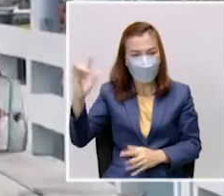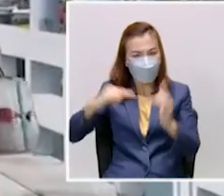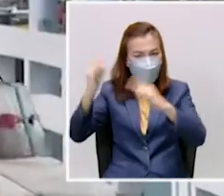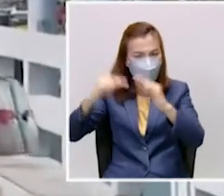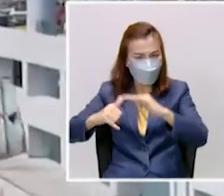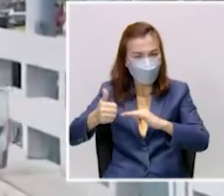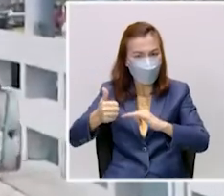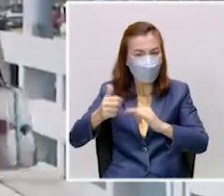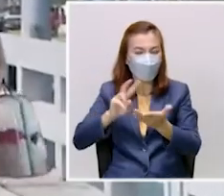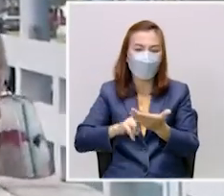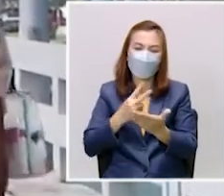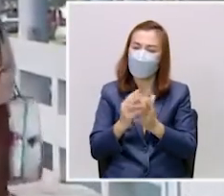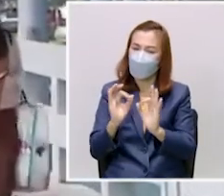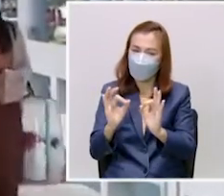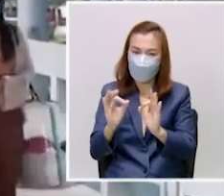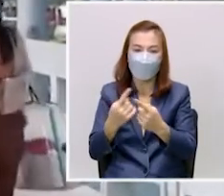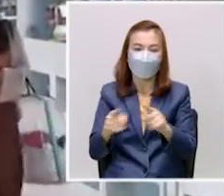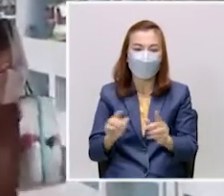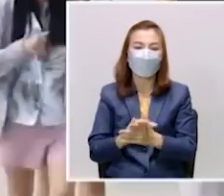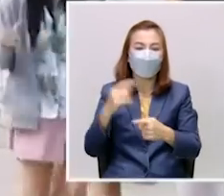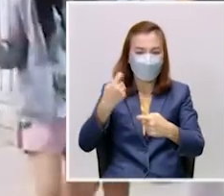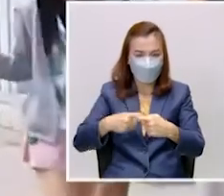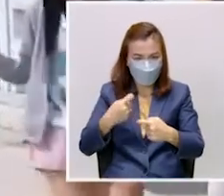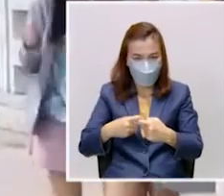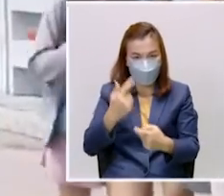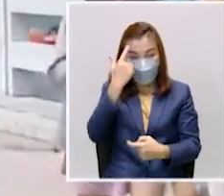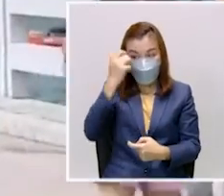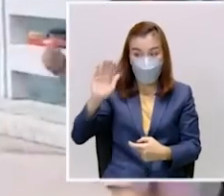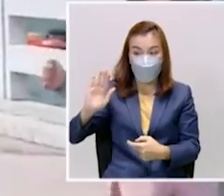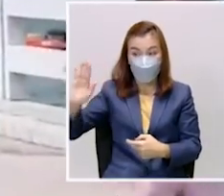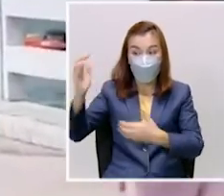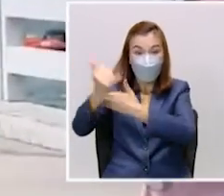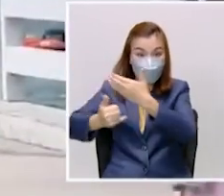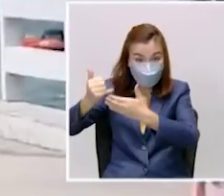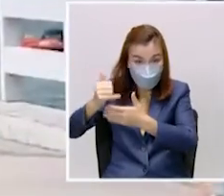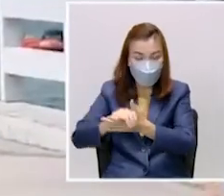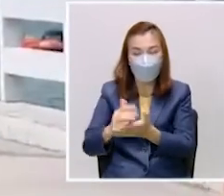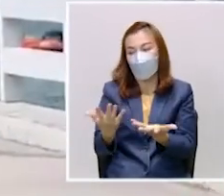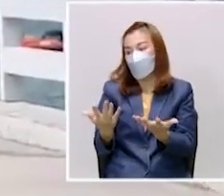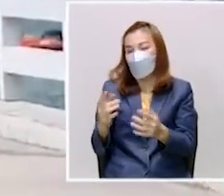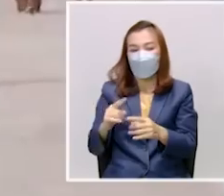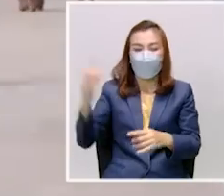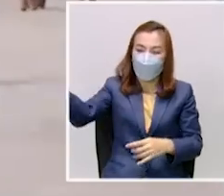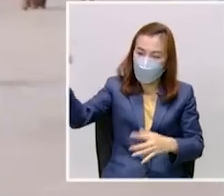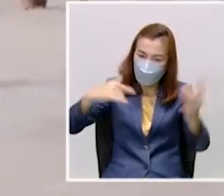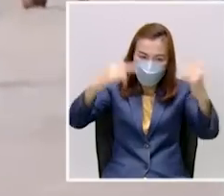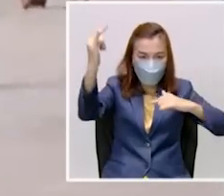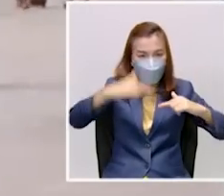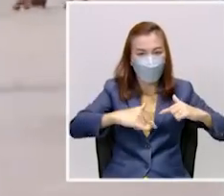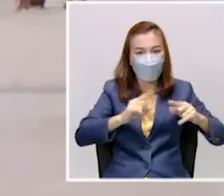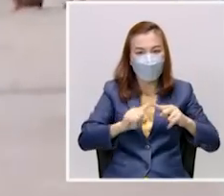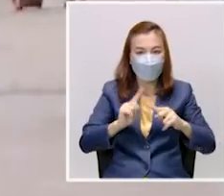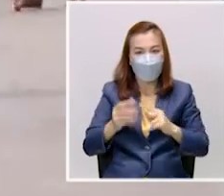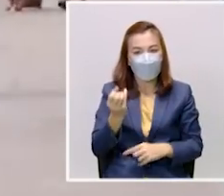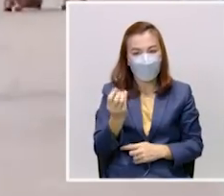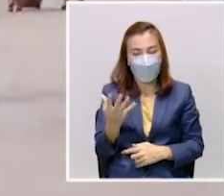ยวที่เข้ามาท่องเที่ยวไทยเนี่ยนะก็ยังไม่เปิดประเทศด้วยนะครับยังไม่สะดวกให้เข้ามาด้วยเนี่ยก็ประจำนวนสูง